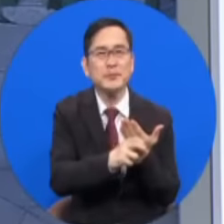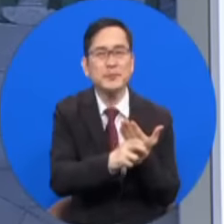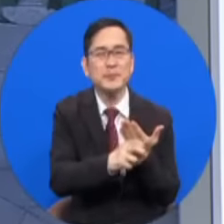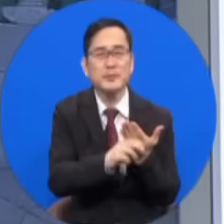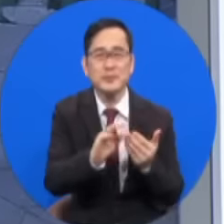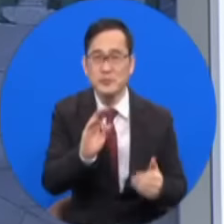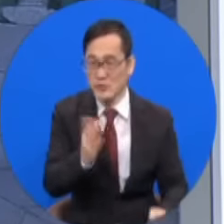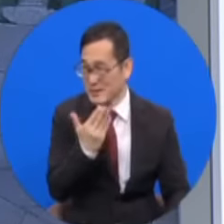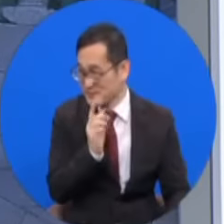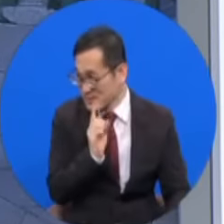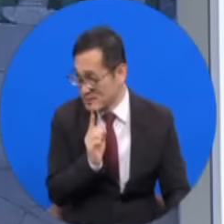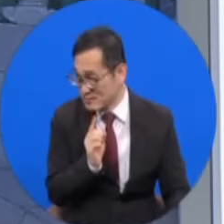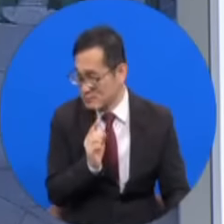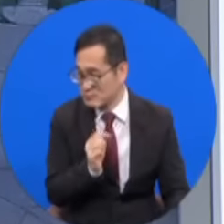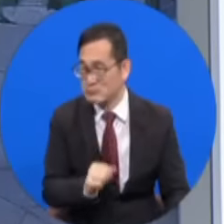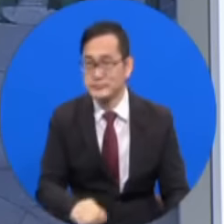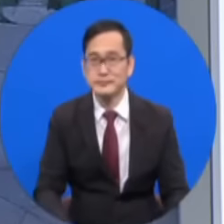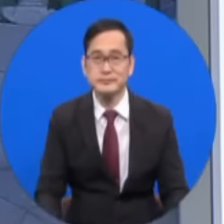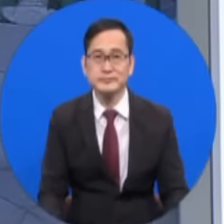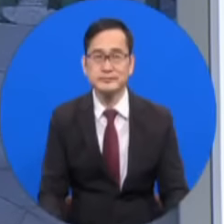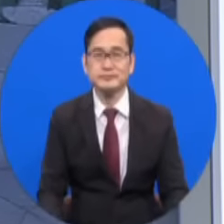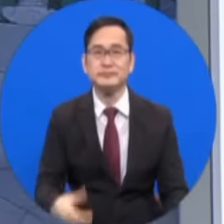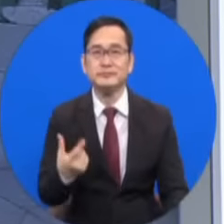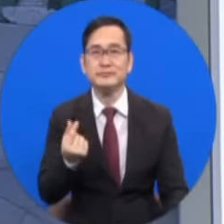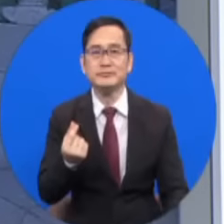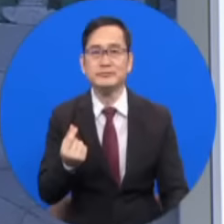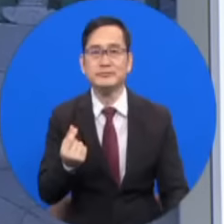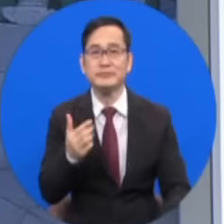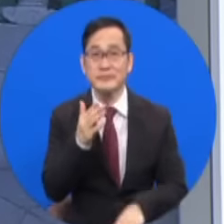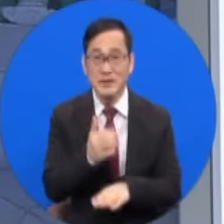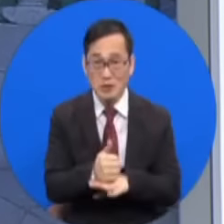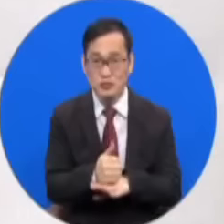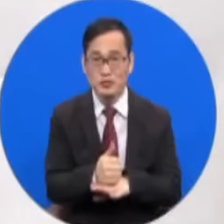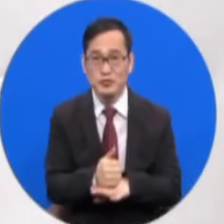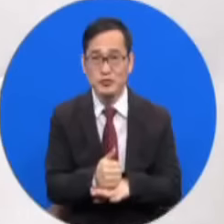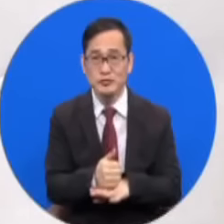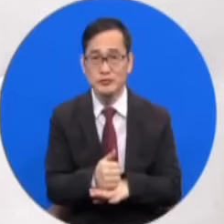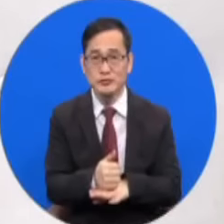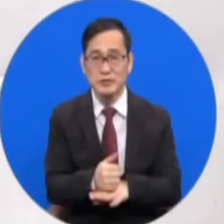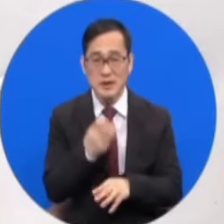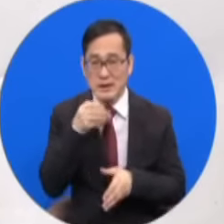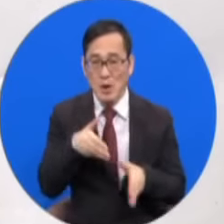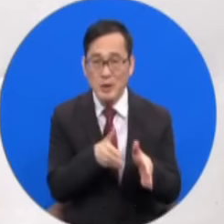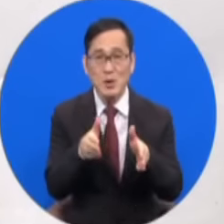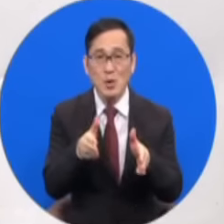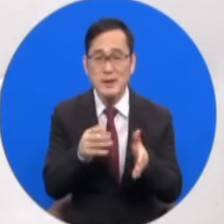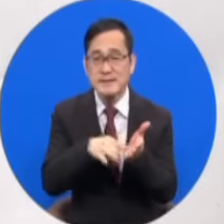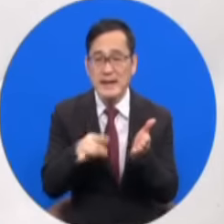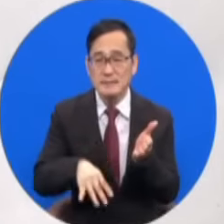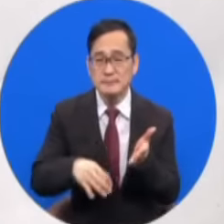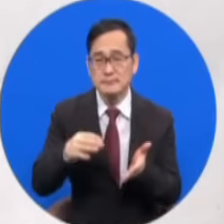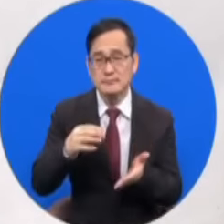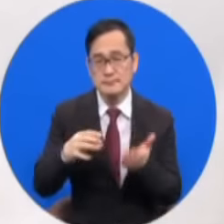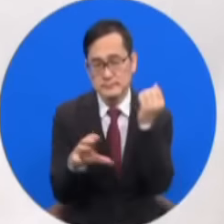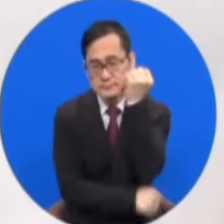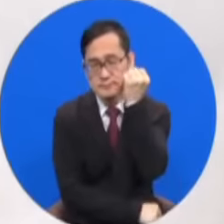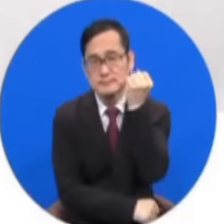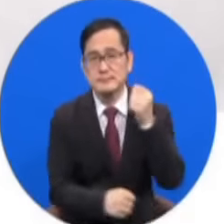진짜 수서에 큰 영향을 미칠거다 그렇게 해가지고 업무상 배임 또는 횡령은 인정이 될 거고 그게 금액이 커지면 국고